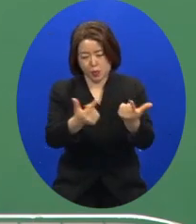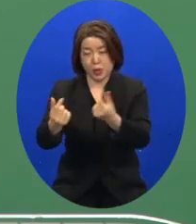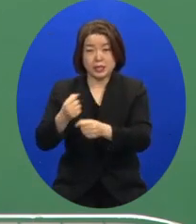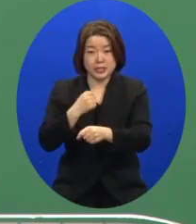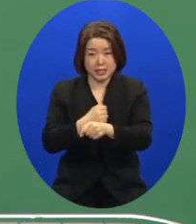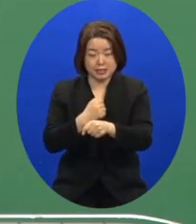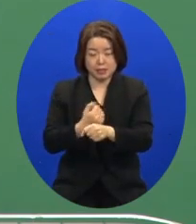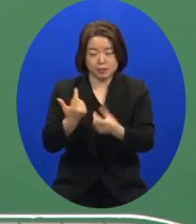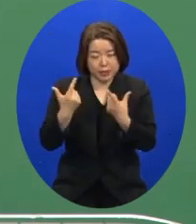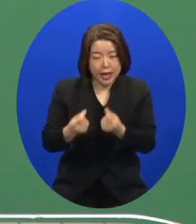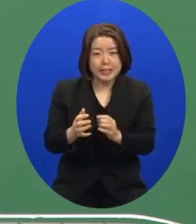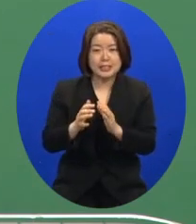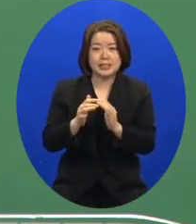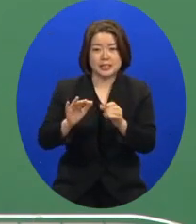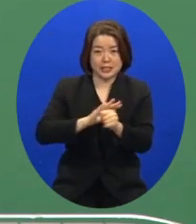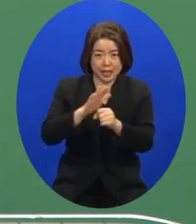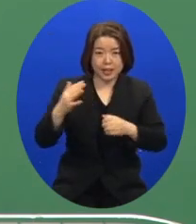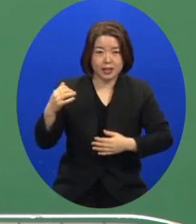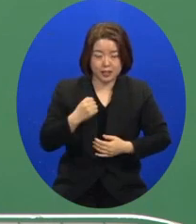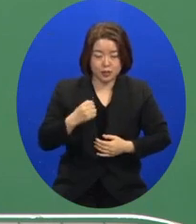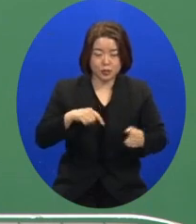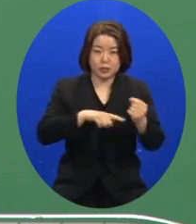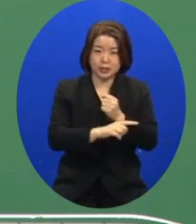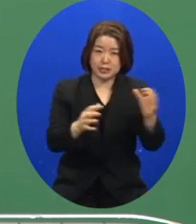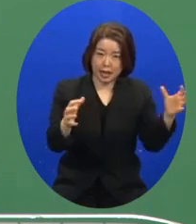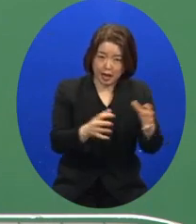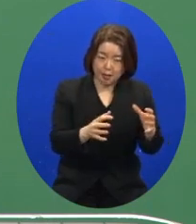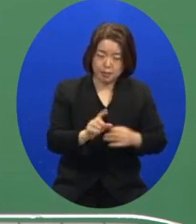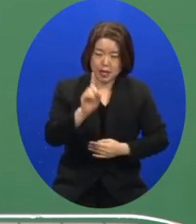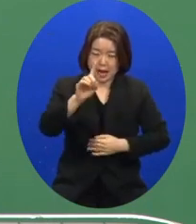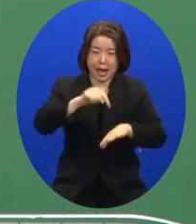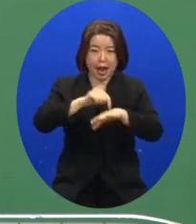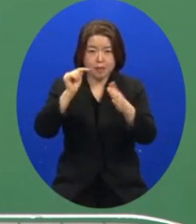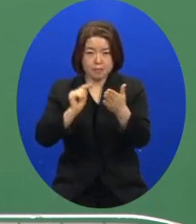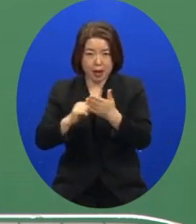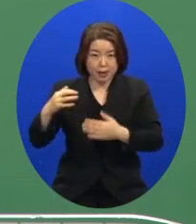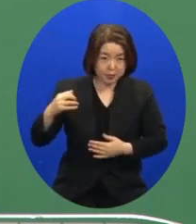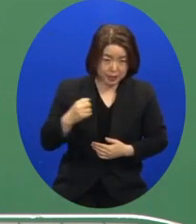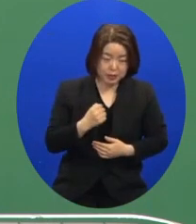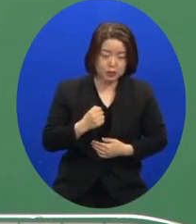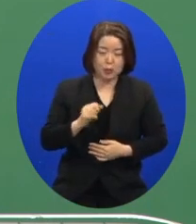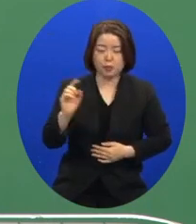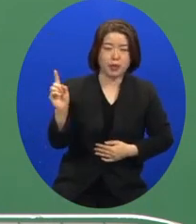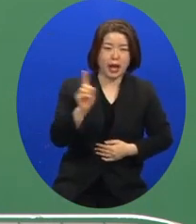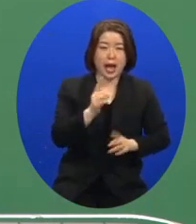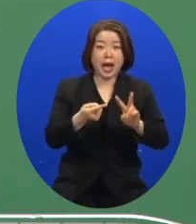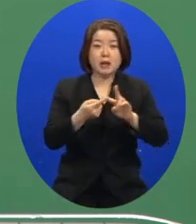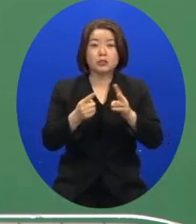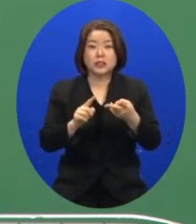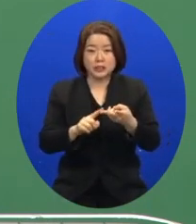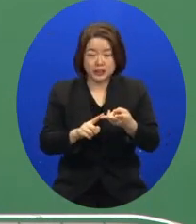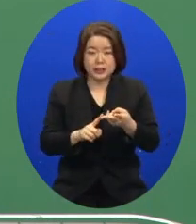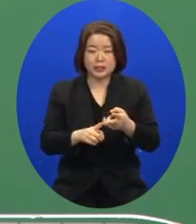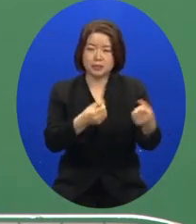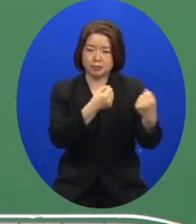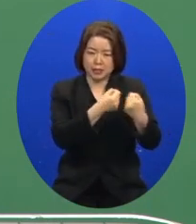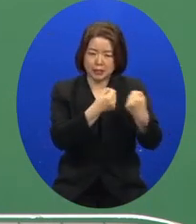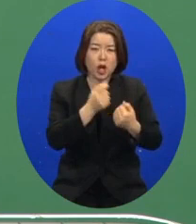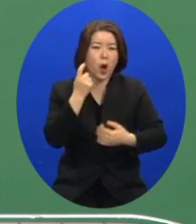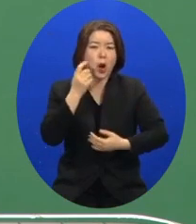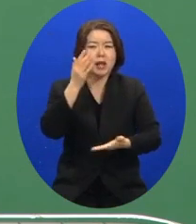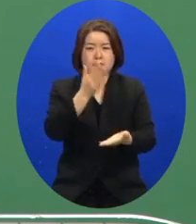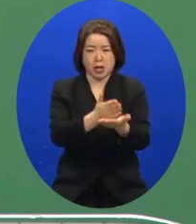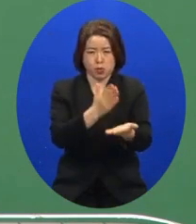사랑을 가지고 뜻을 합하여 마음을 한 마음을 품어 아무 일에든지 다툼이나 허영으로 하지